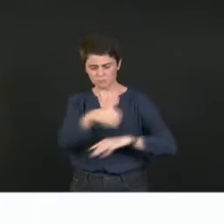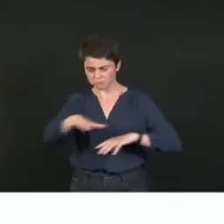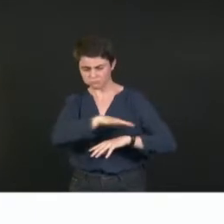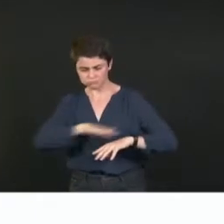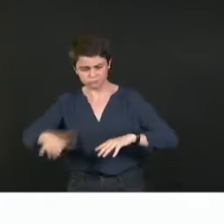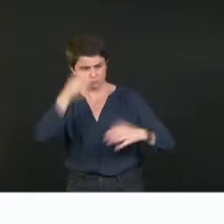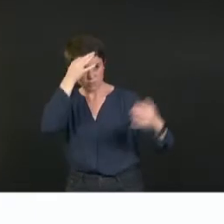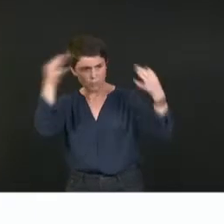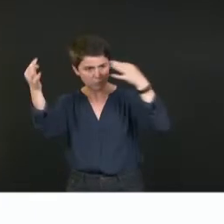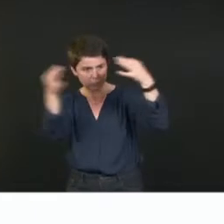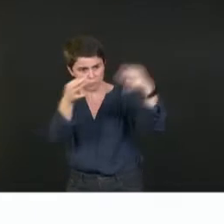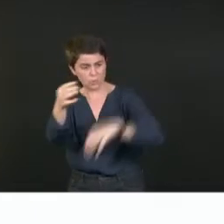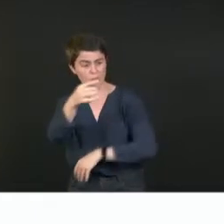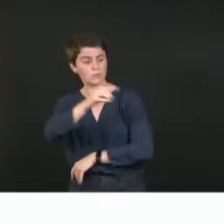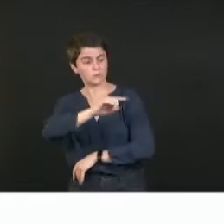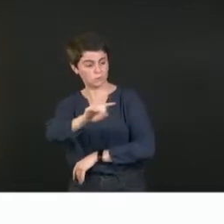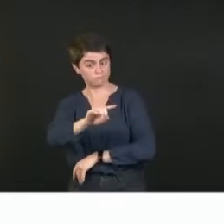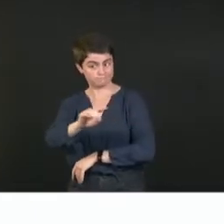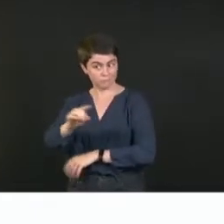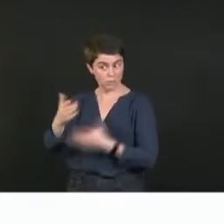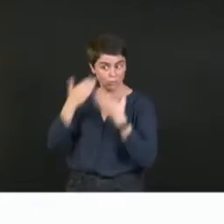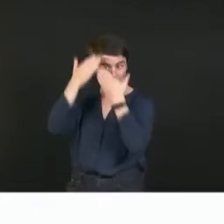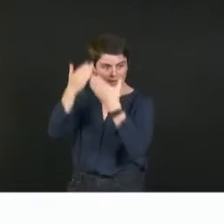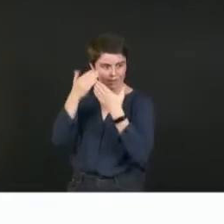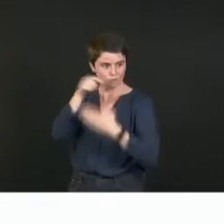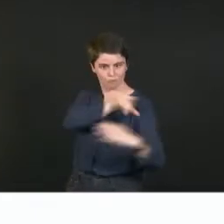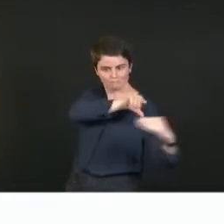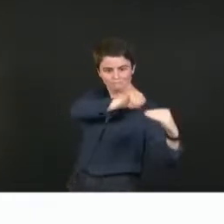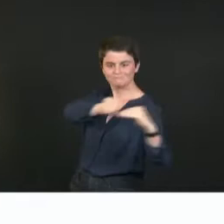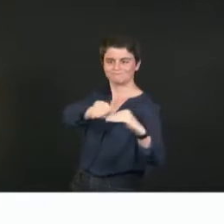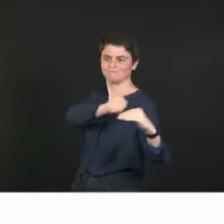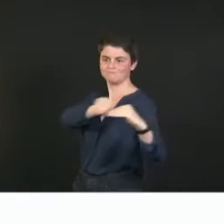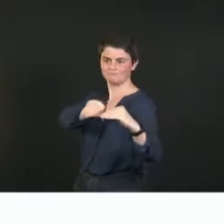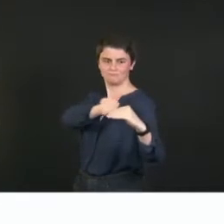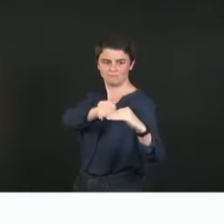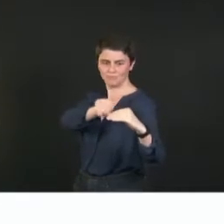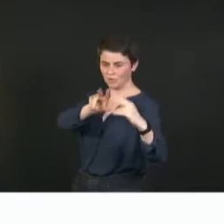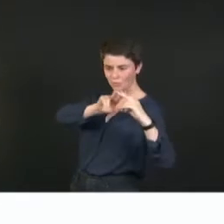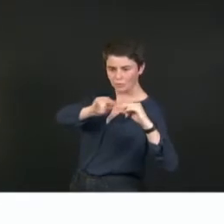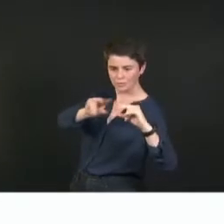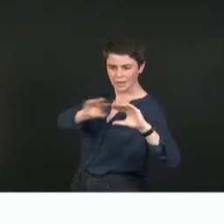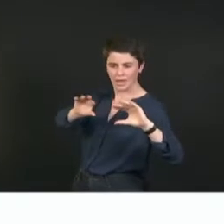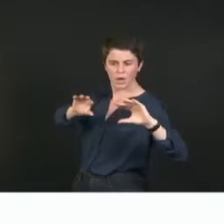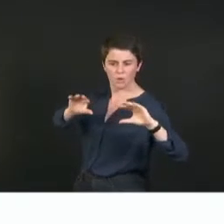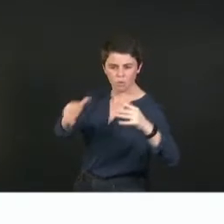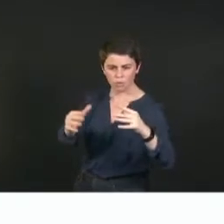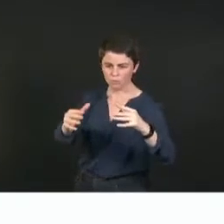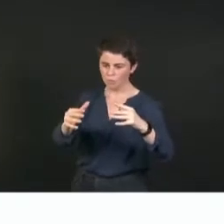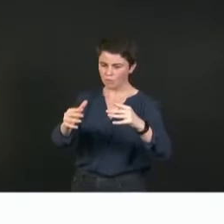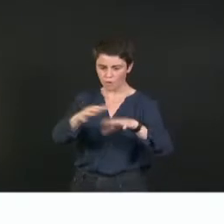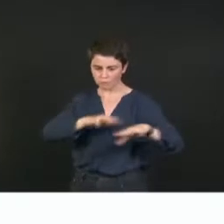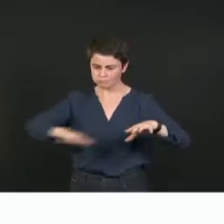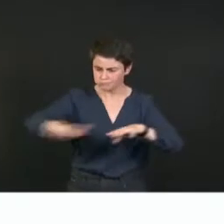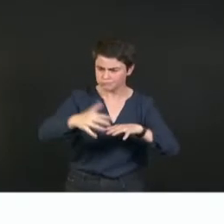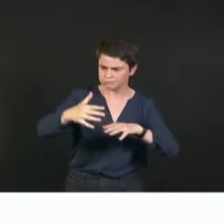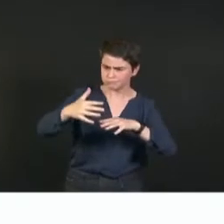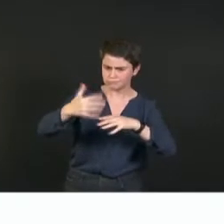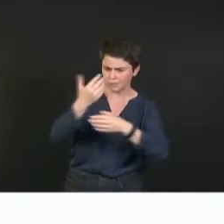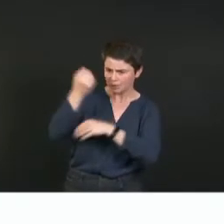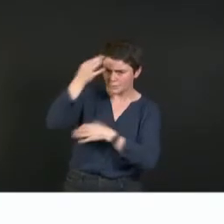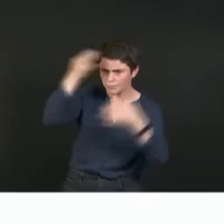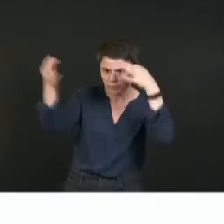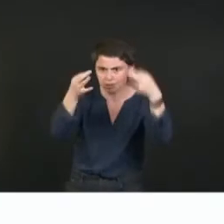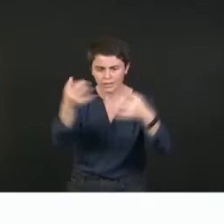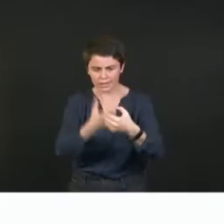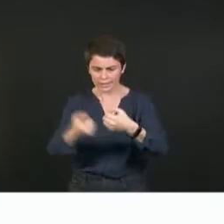notre site, vous allez apprendre à nos étudiants à concevoir et à mettre en place et à s'occuper d'un site comestible